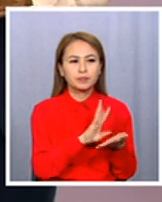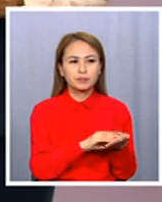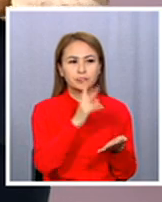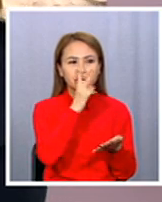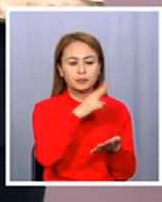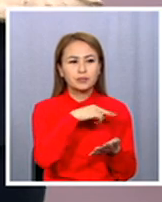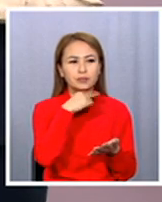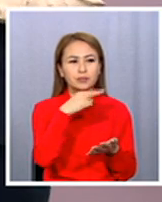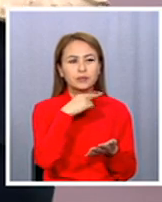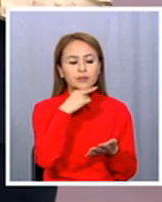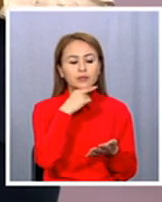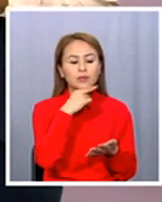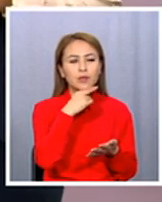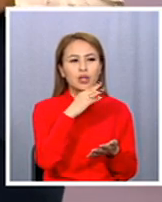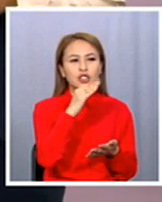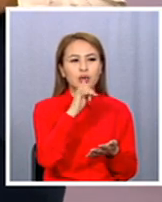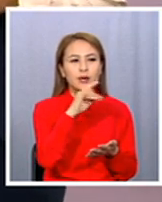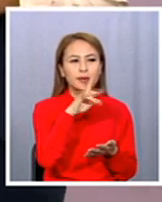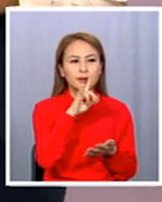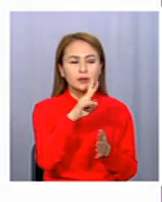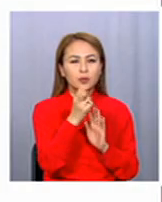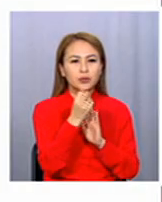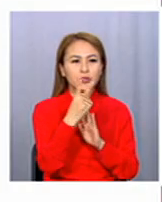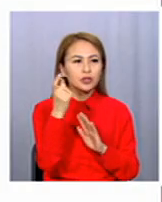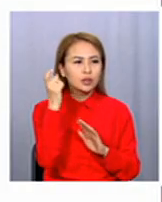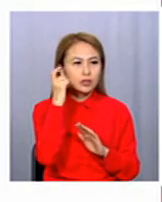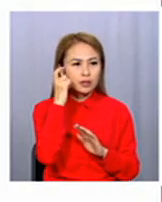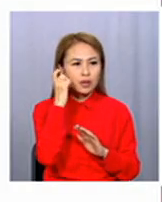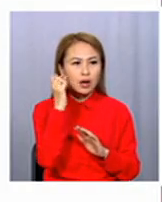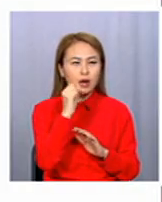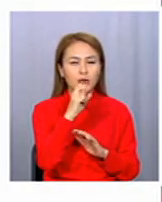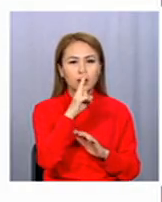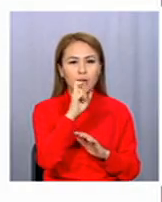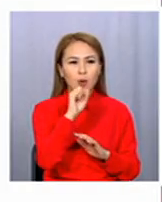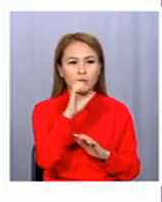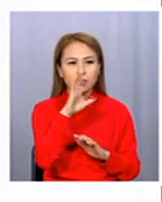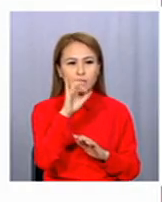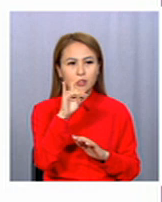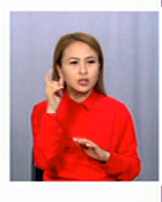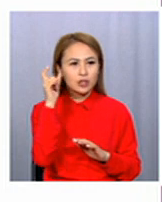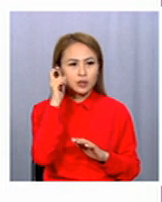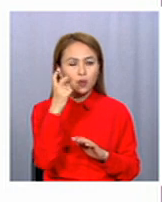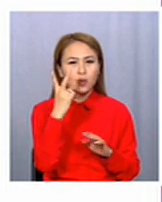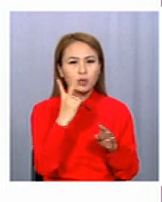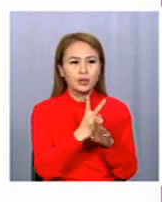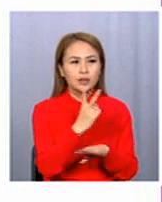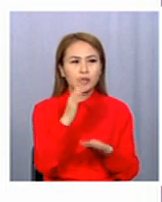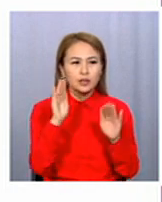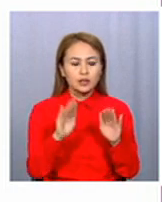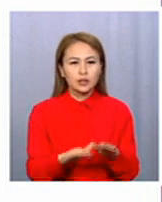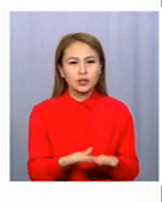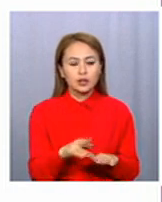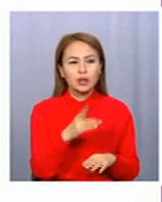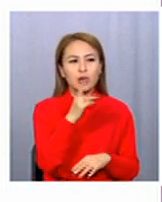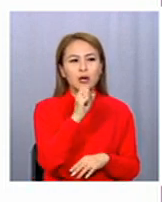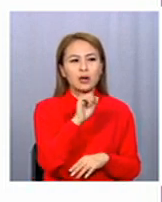аударайық. Жарқын 12 жаста, ал Кәусәрдің жасы одан 2 есе